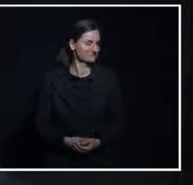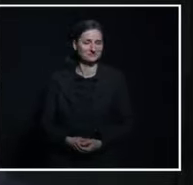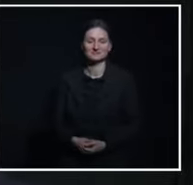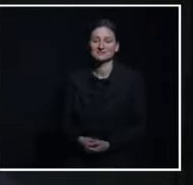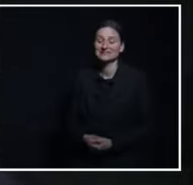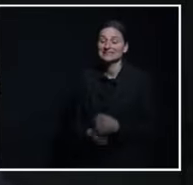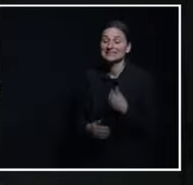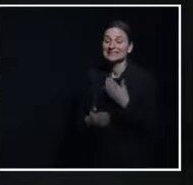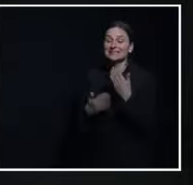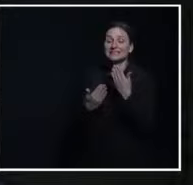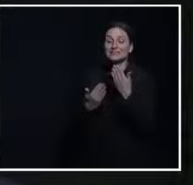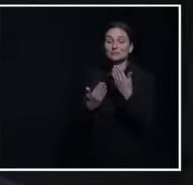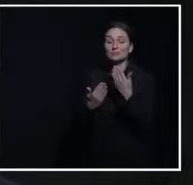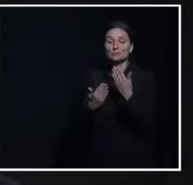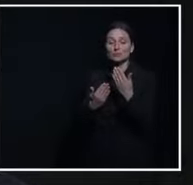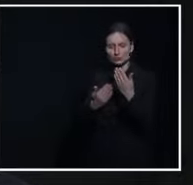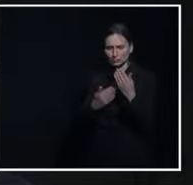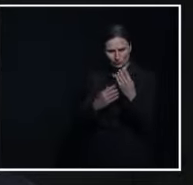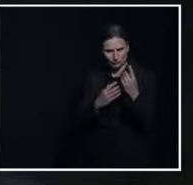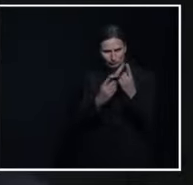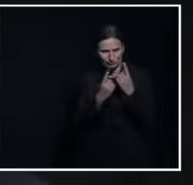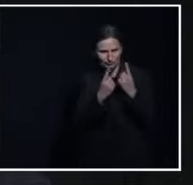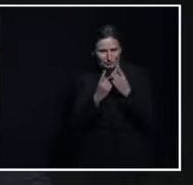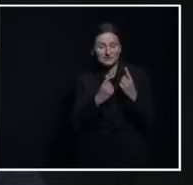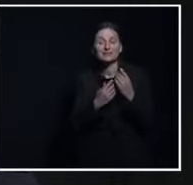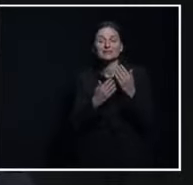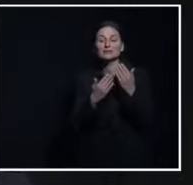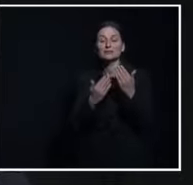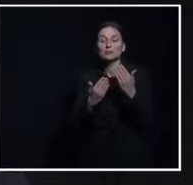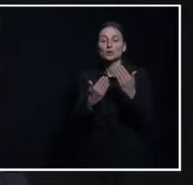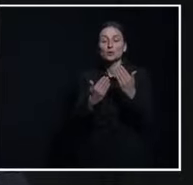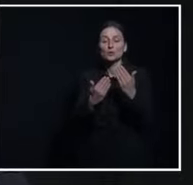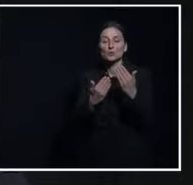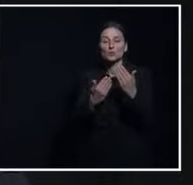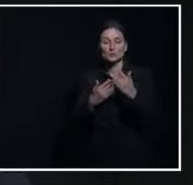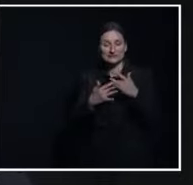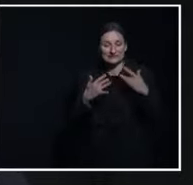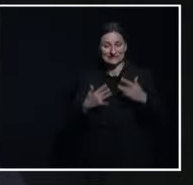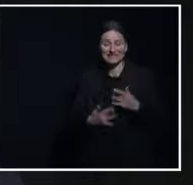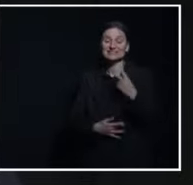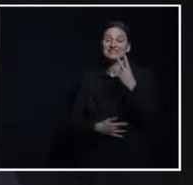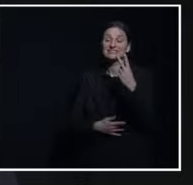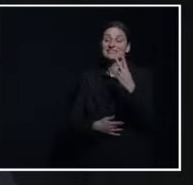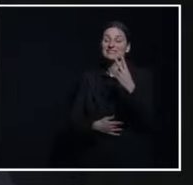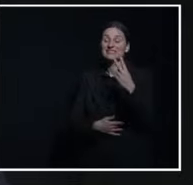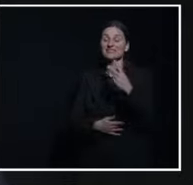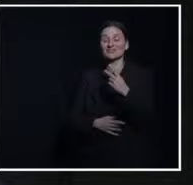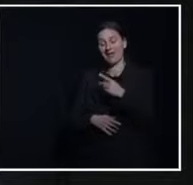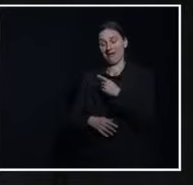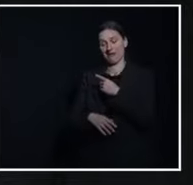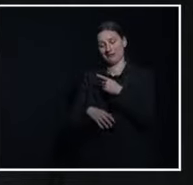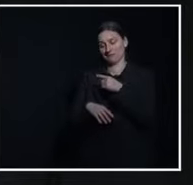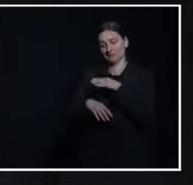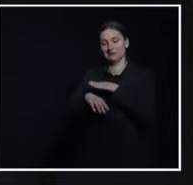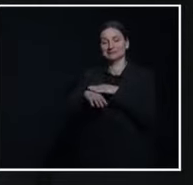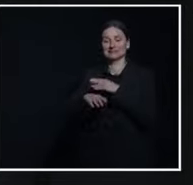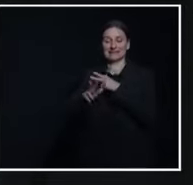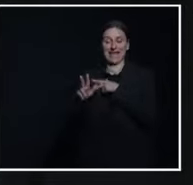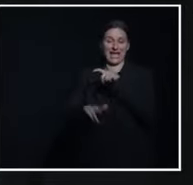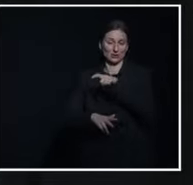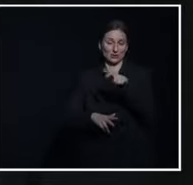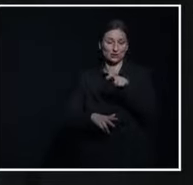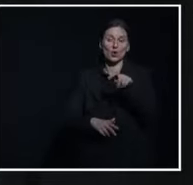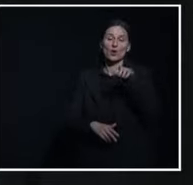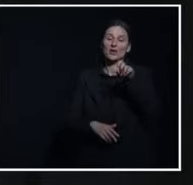Ich begrüße jetzt bei uns, kommen Sie ruhig ran. Ich begrüße jetzt bei uns ganz, ganz herzlich die beiden Zeitzeugen Eva Umlauf und Ernst Grube.